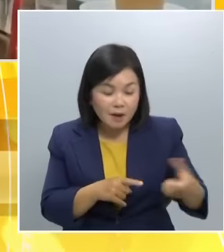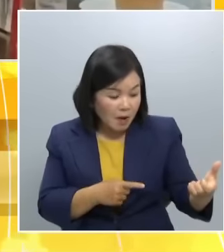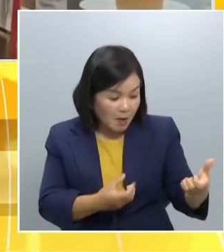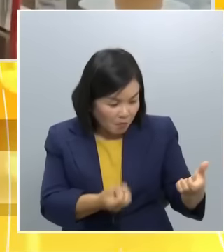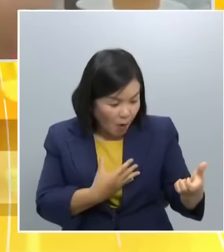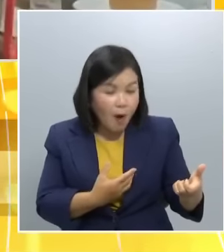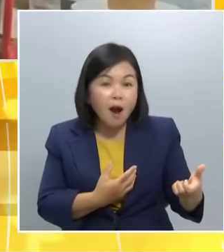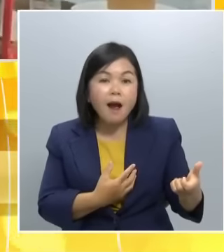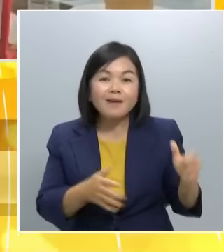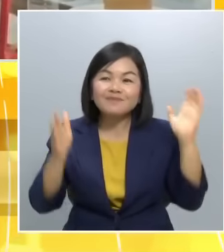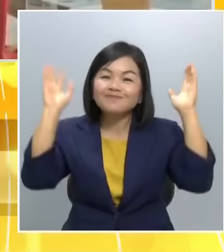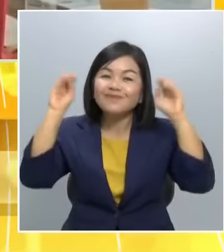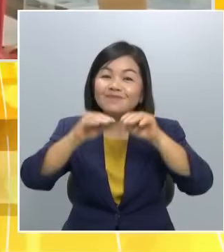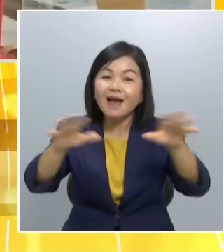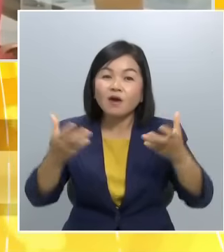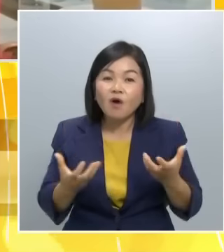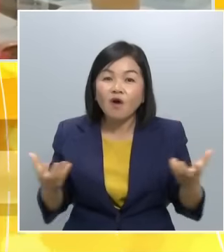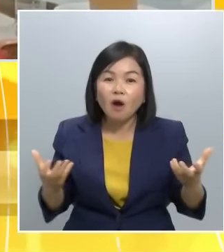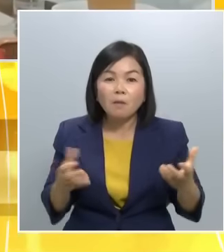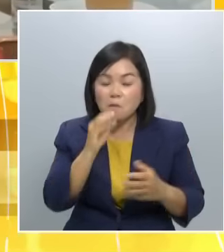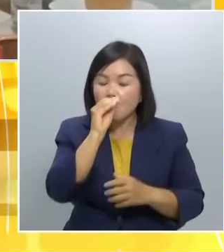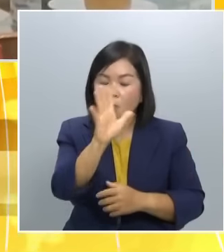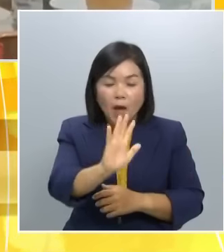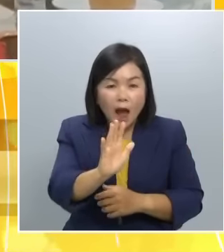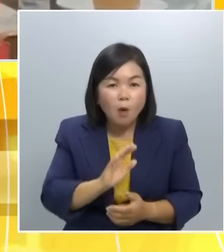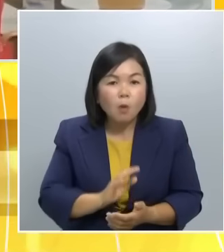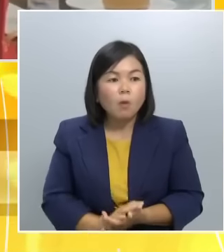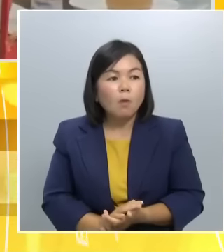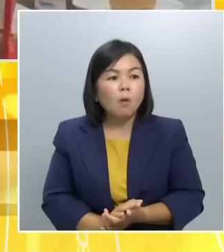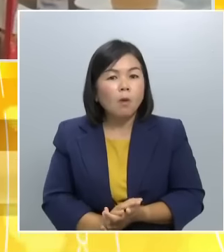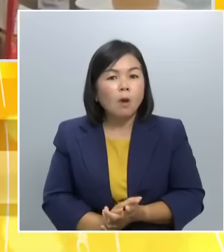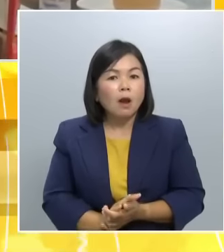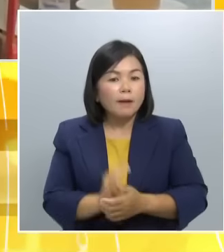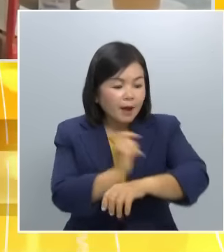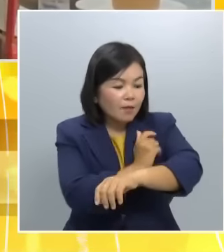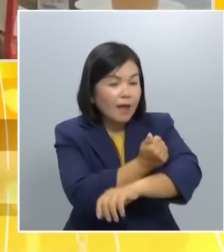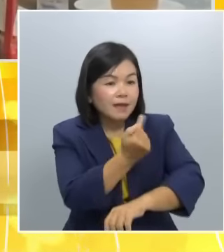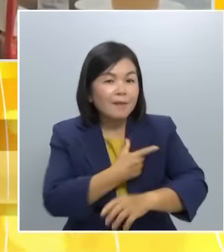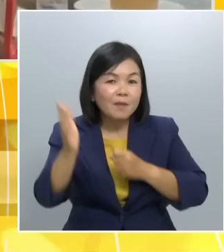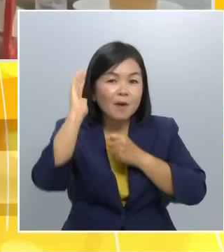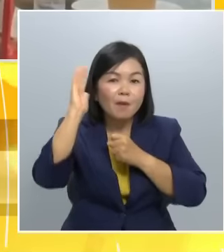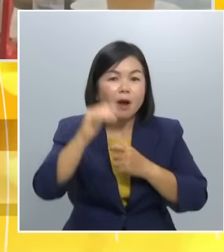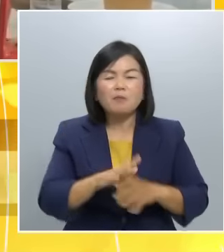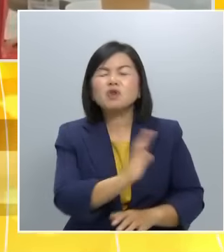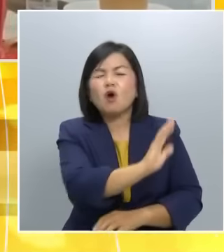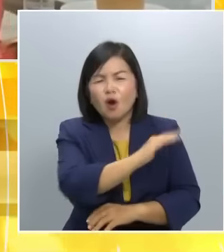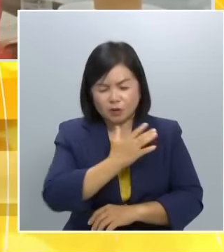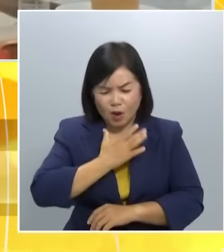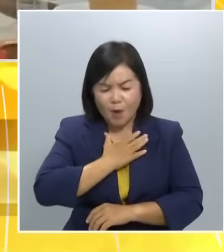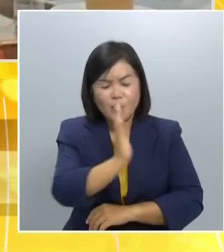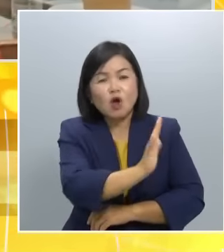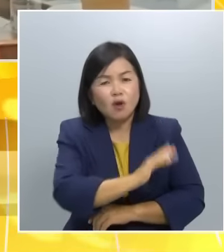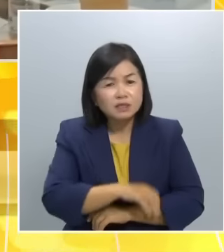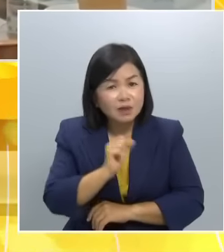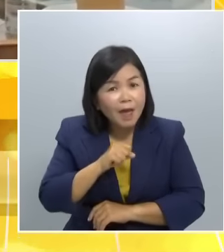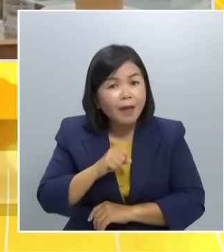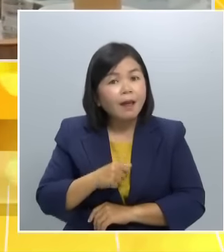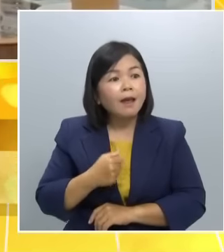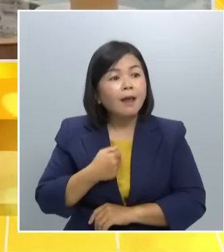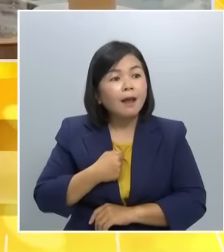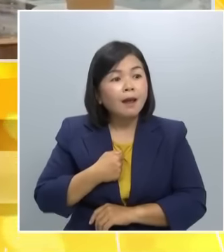ให้รีวิวของ ค่ะ ผมไม่อยากจะบอกนะถ้าผมรับจ้างรีวิวนะโอ้ยไม่ต้องไปพึ่งคุณหรอกใช่ไหม ใช่ แต่ก